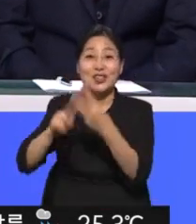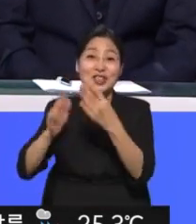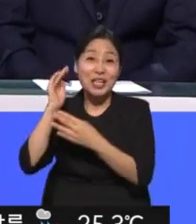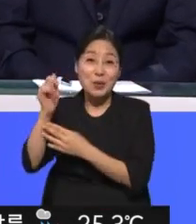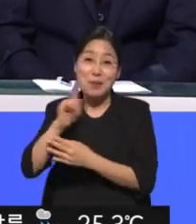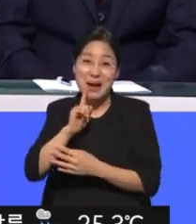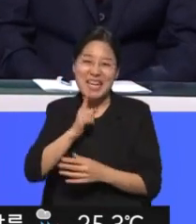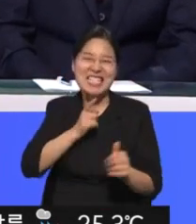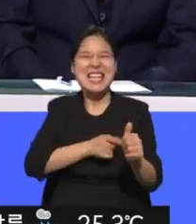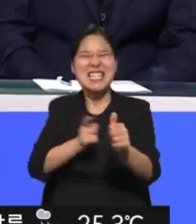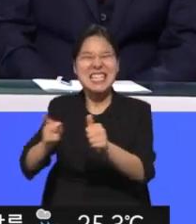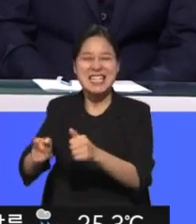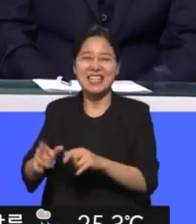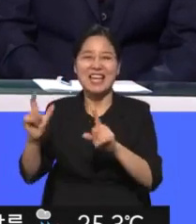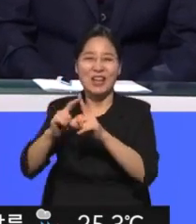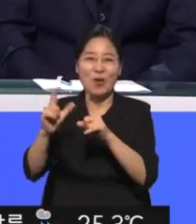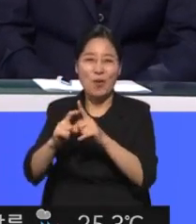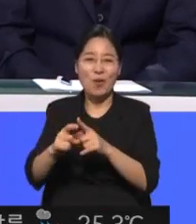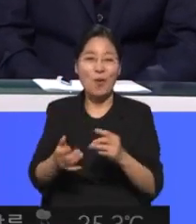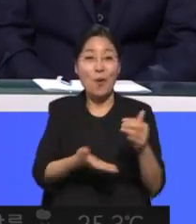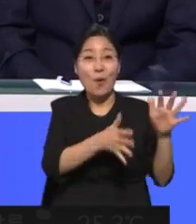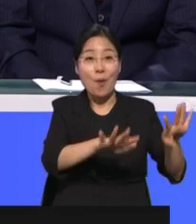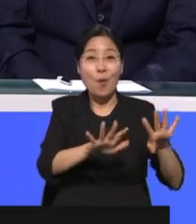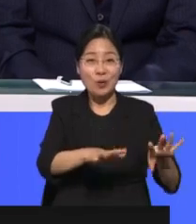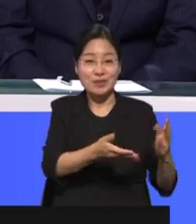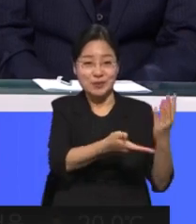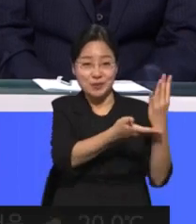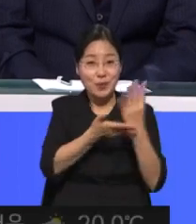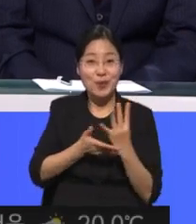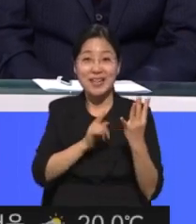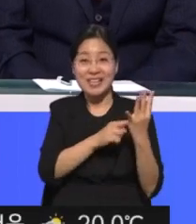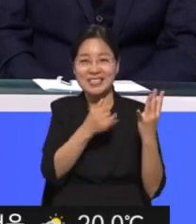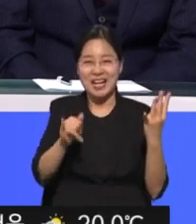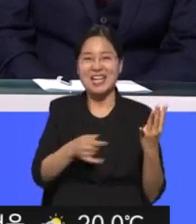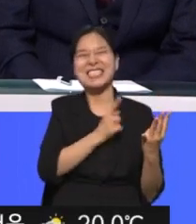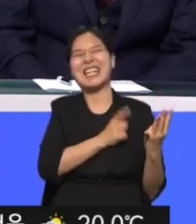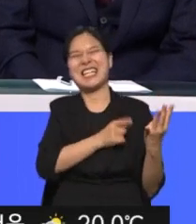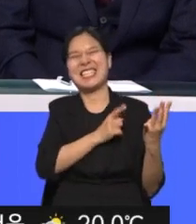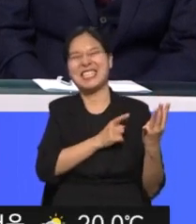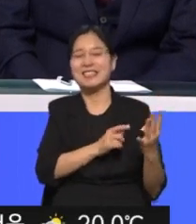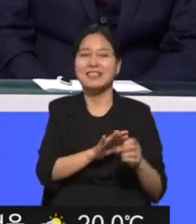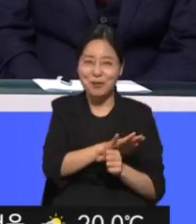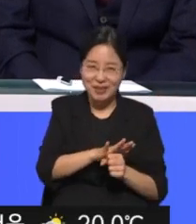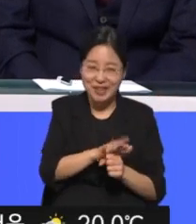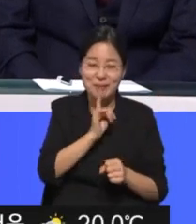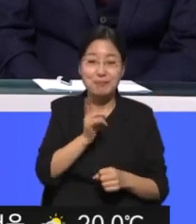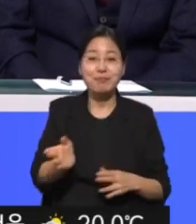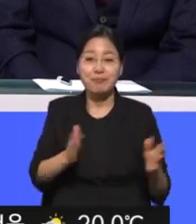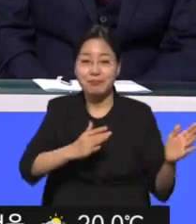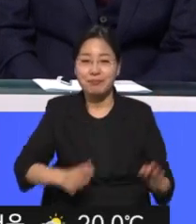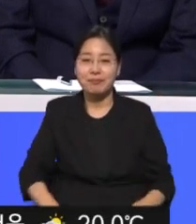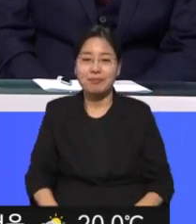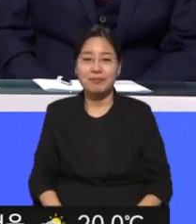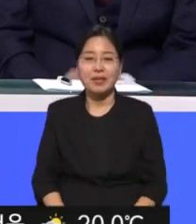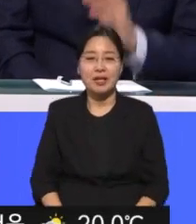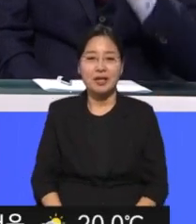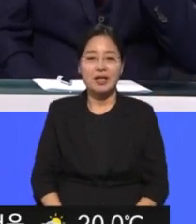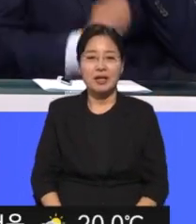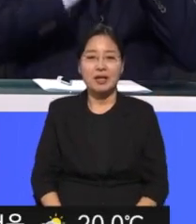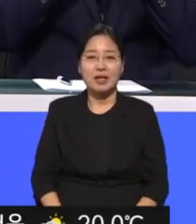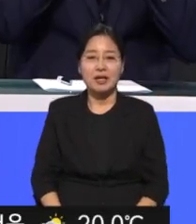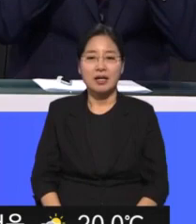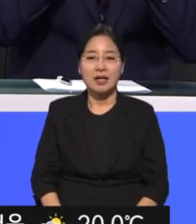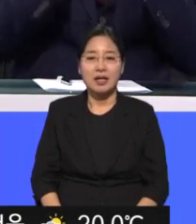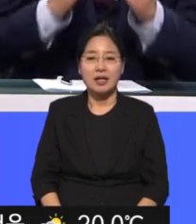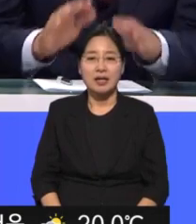윤호우라고 하셨으니까. 예. 그 다음에 윤희석 대변인님 회를 거듭할수록 윤 대변인님의 귀가 작아지는 것 같습니다.